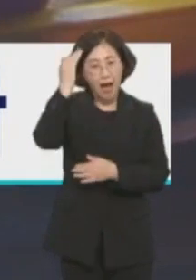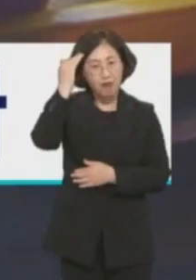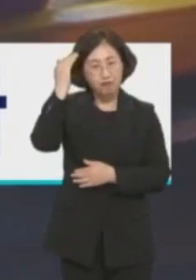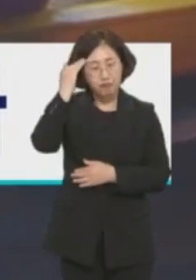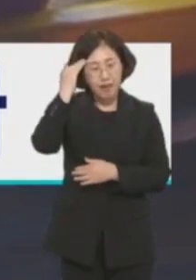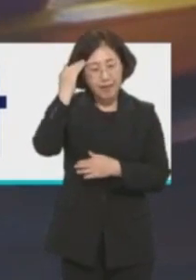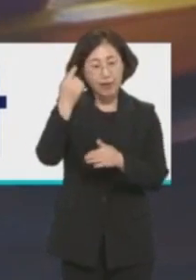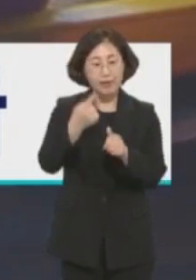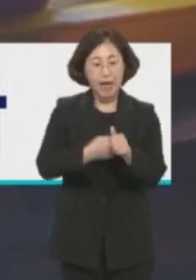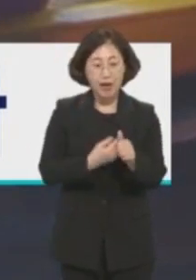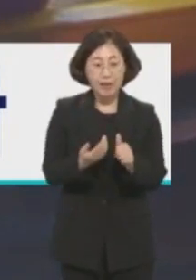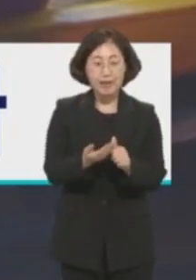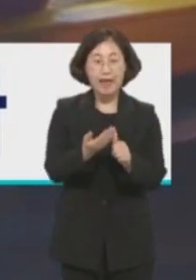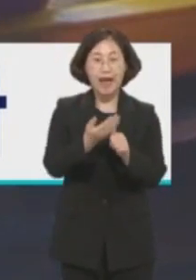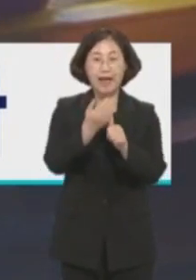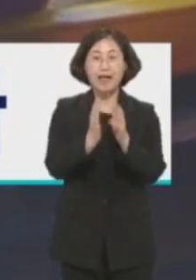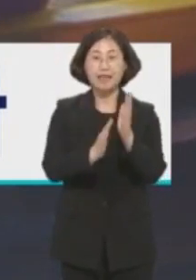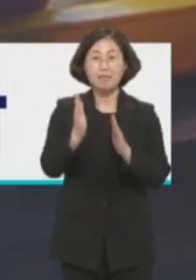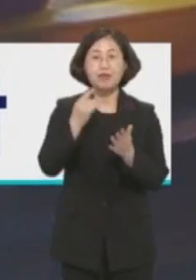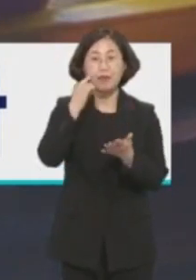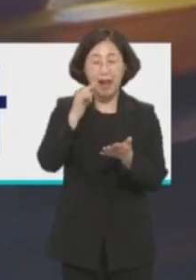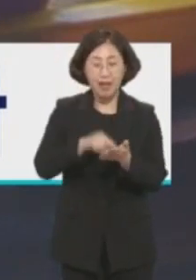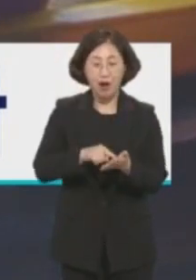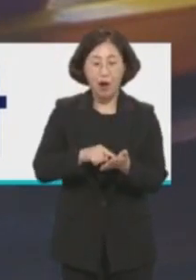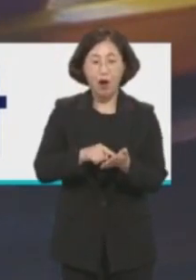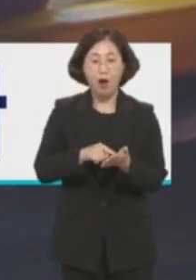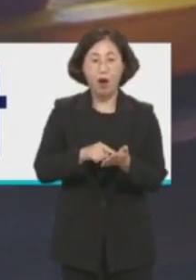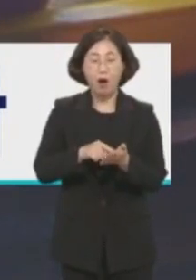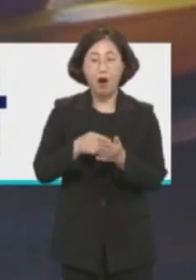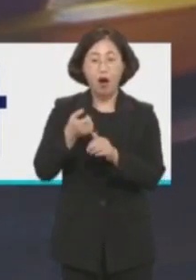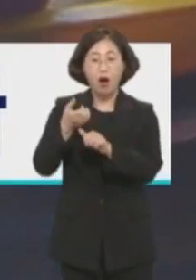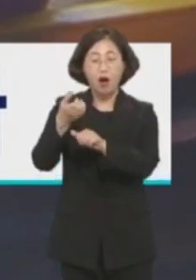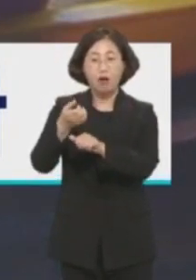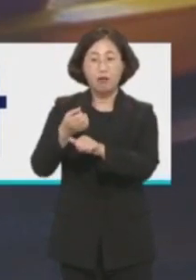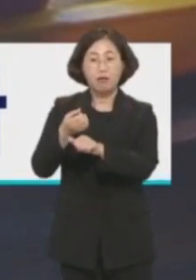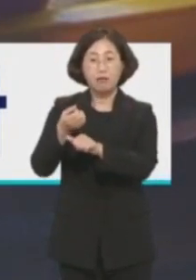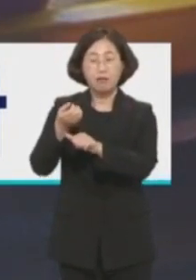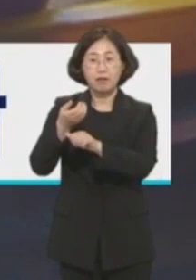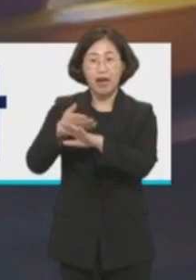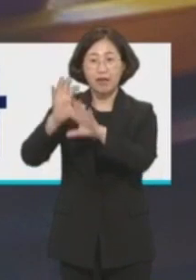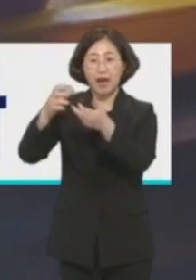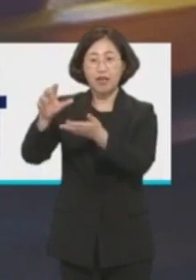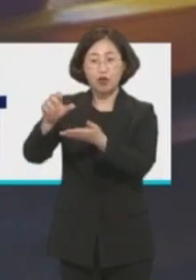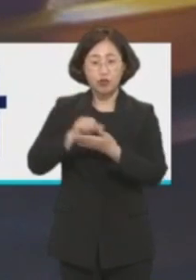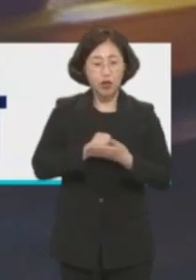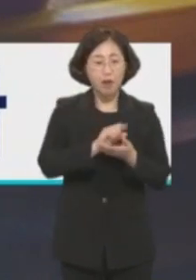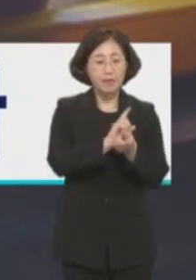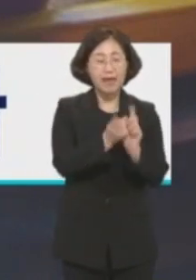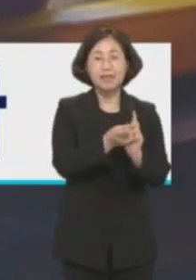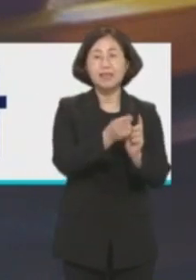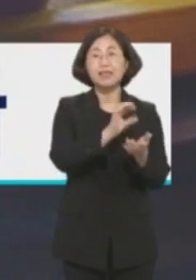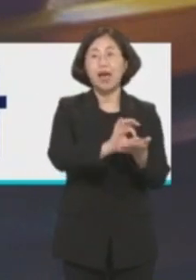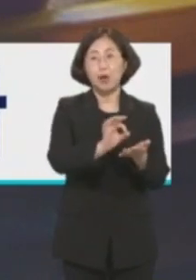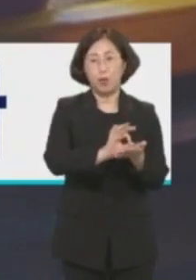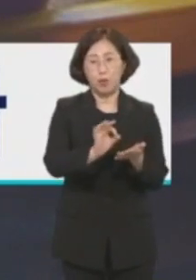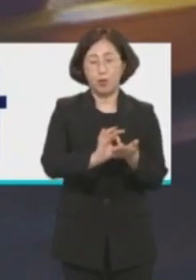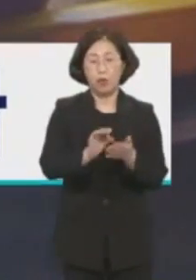대거 발굴했습니다. 수입 대체 효과는 물론 농가 소득에도 기여할 것으로 보입니다. 김세범